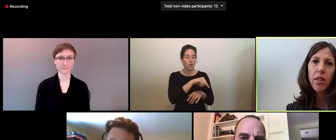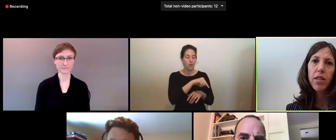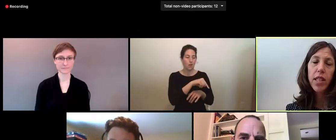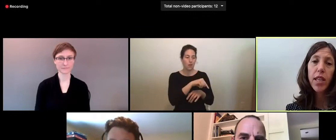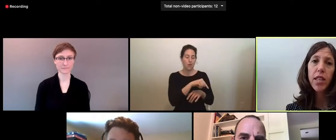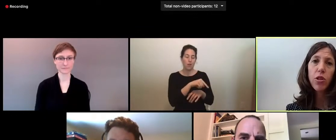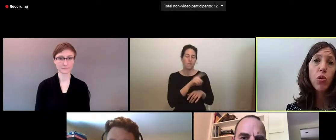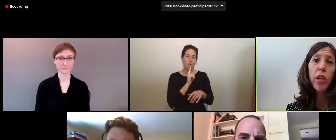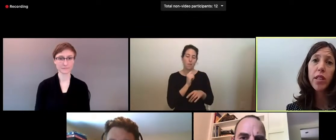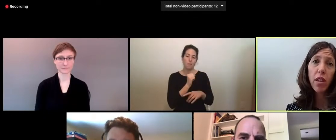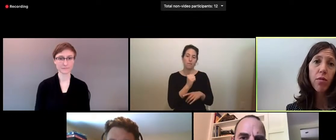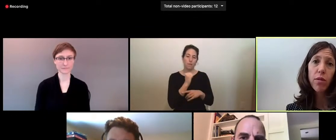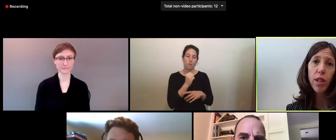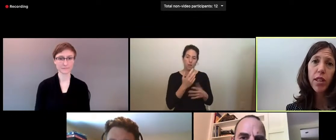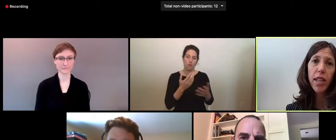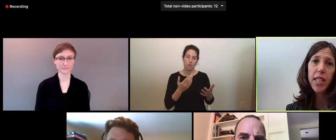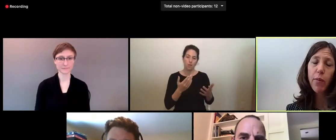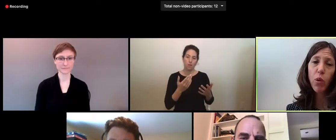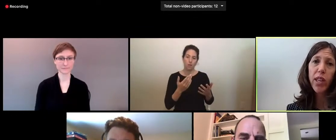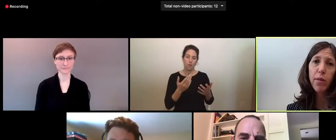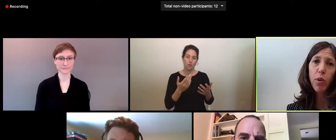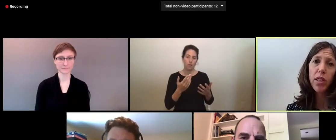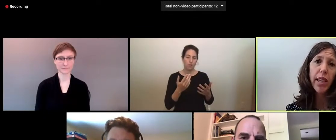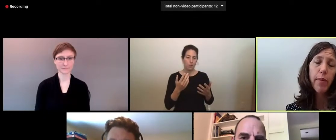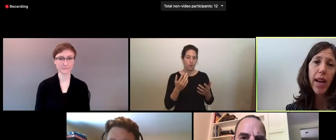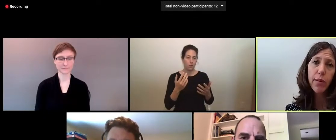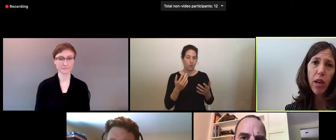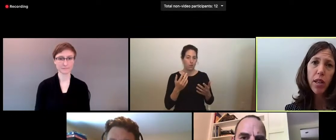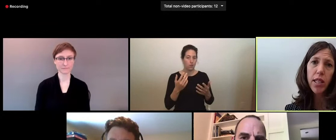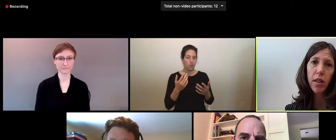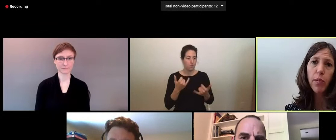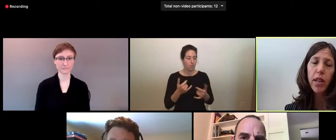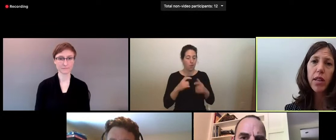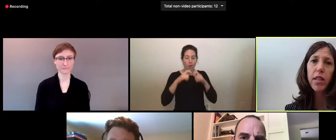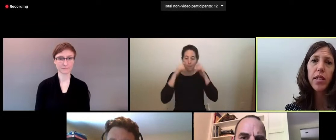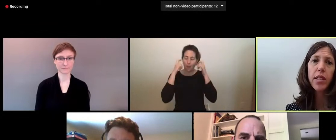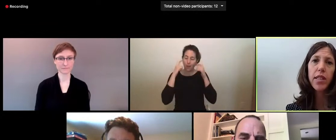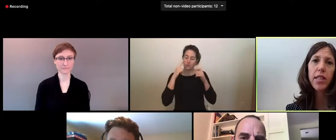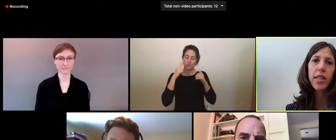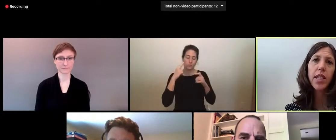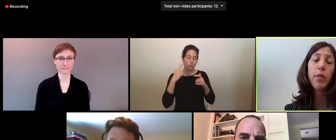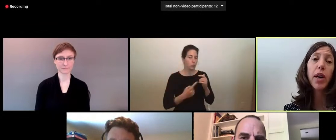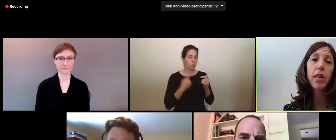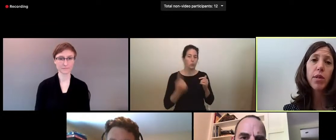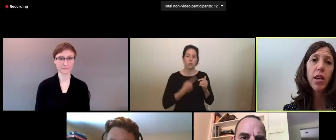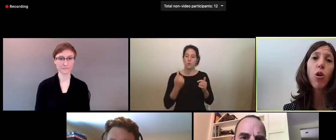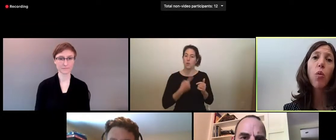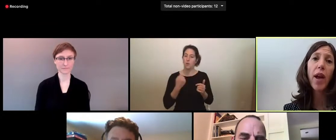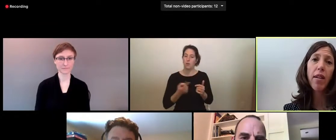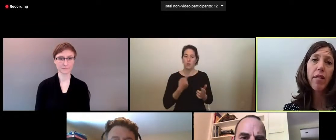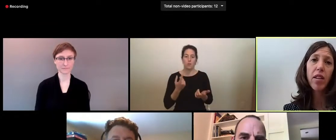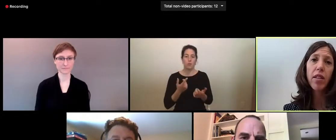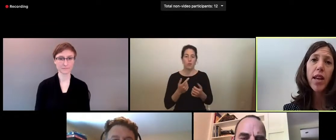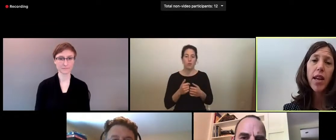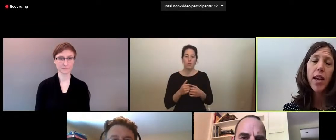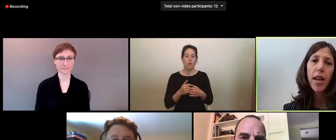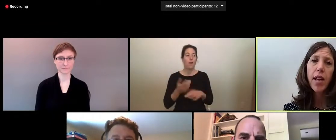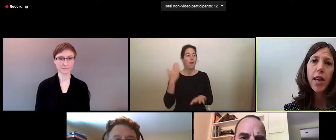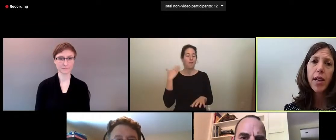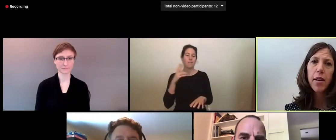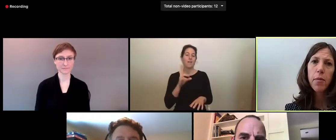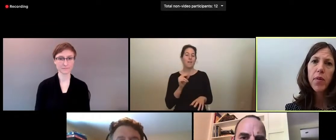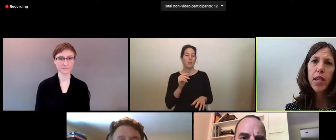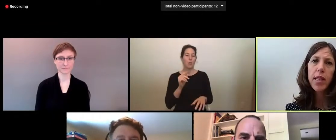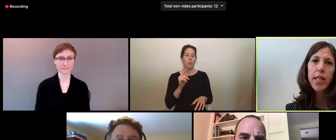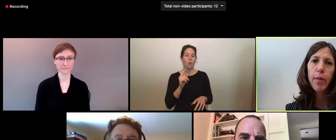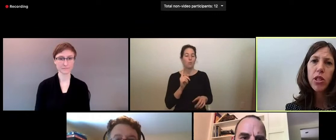c'est maintenant, c'est tout le temps que les employés portent les masques, par exemple. Ce n'était pas comme ça auparavant.